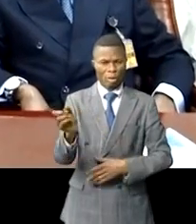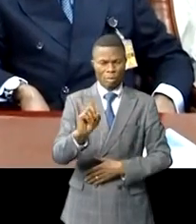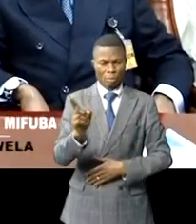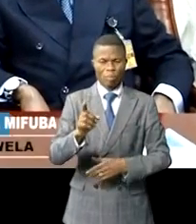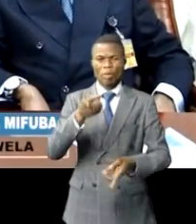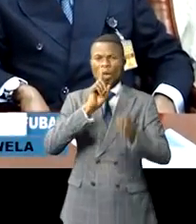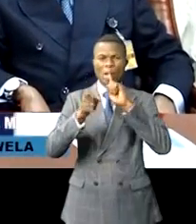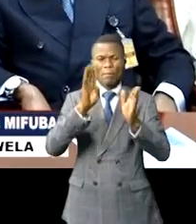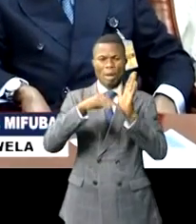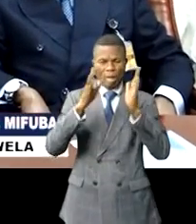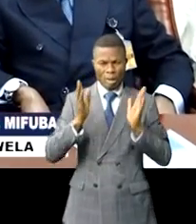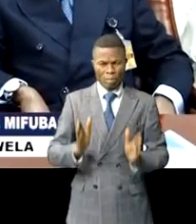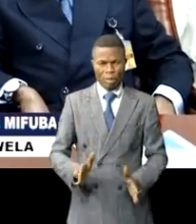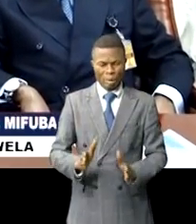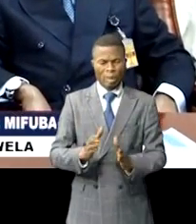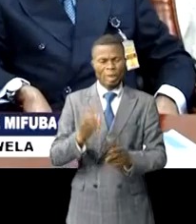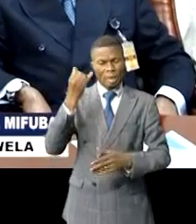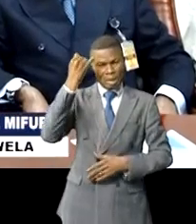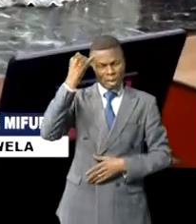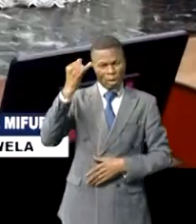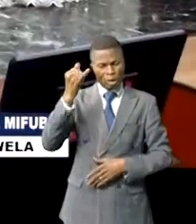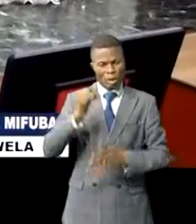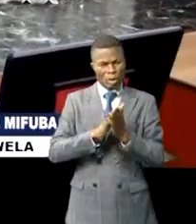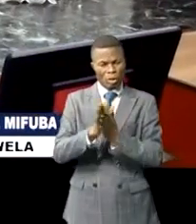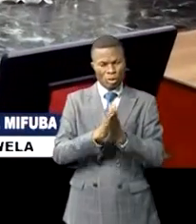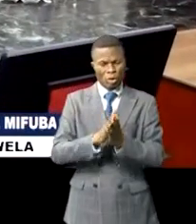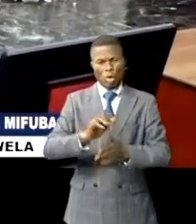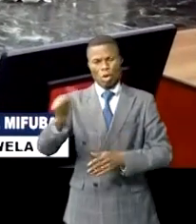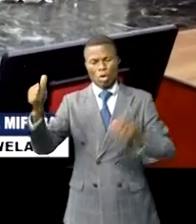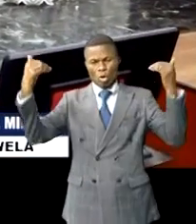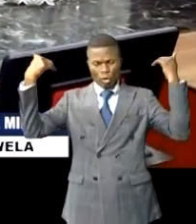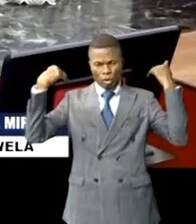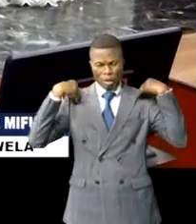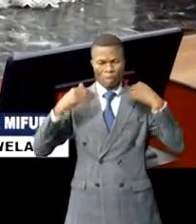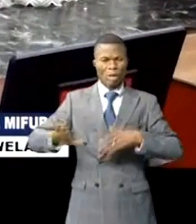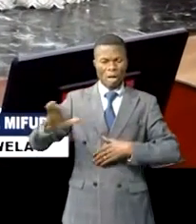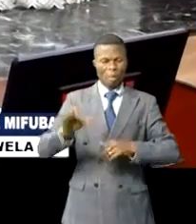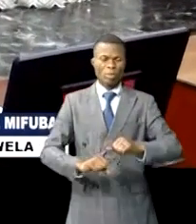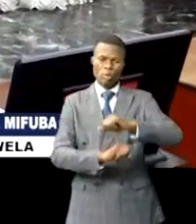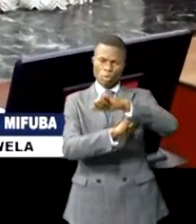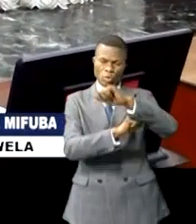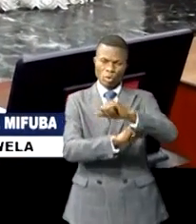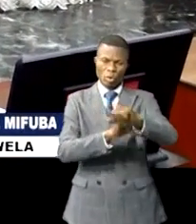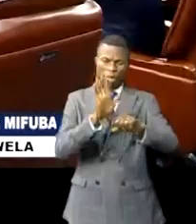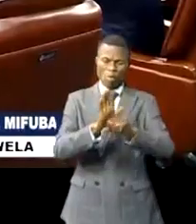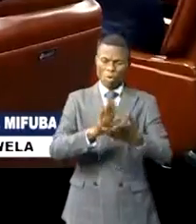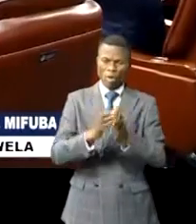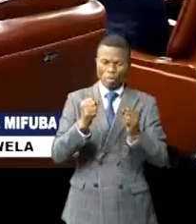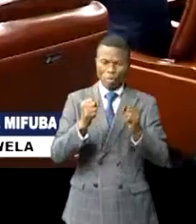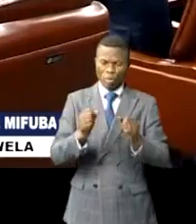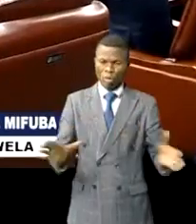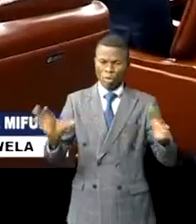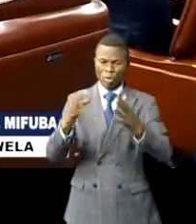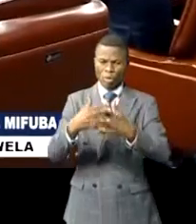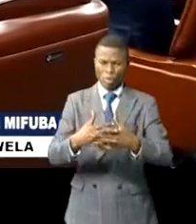parlementaires panafricains comptent sur l'accompagnement des autres chefs d'État africains pour la sérénité et la